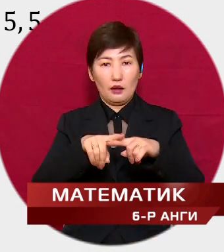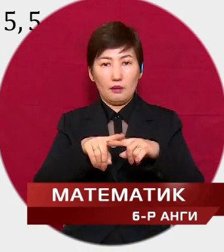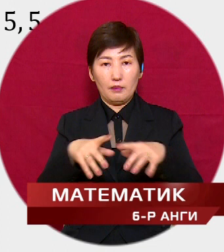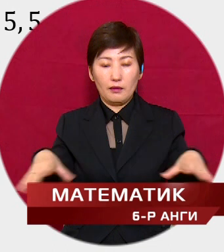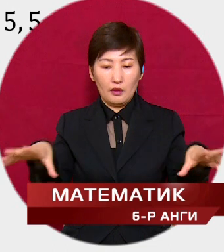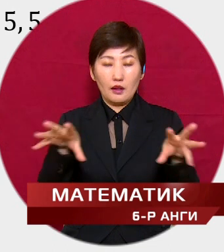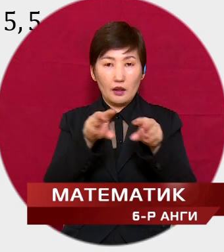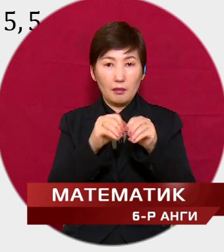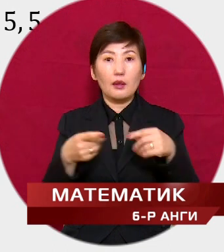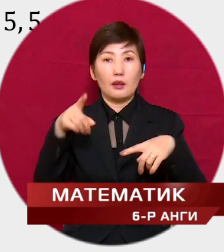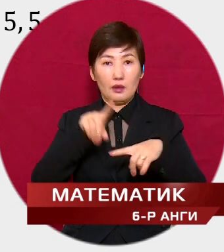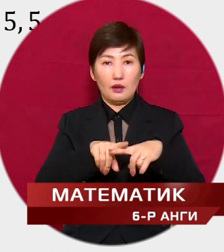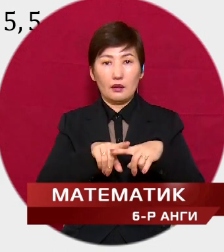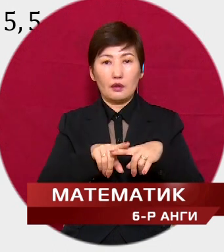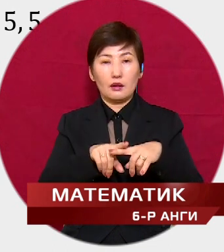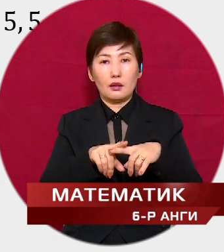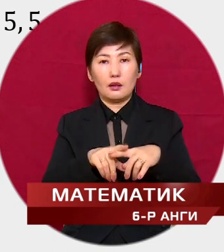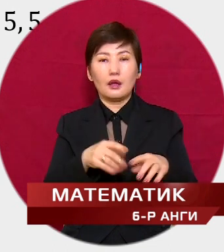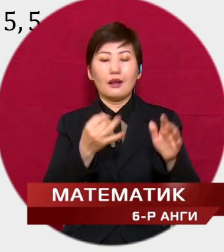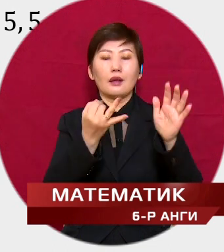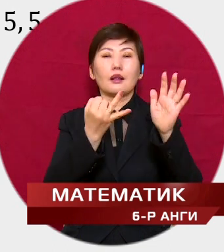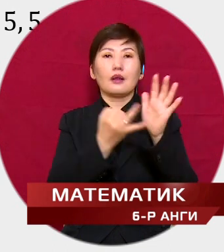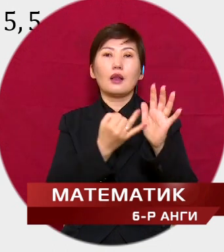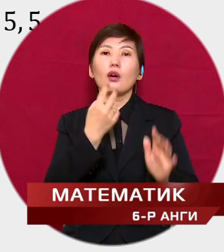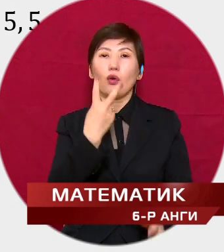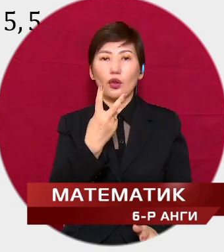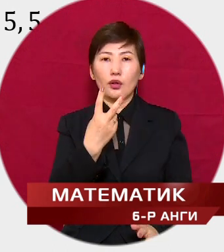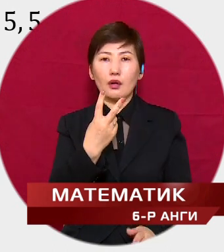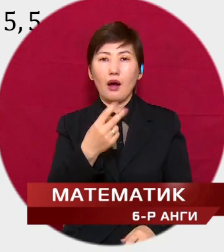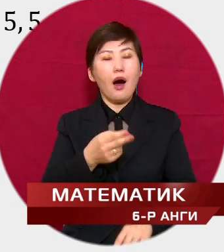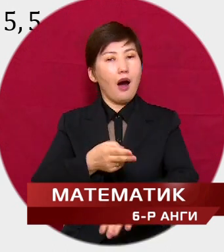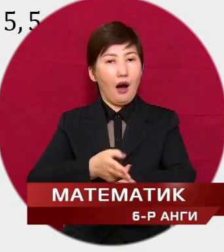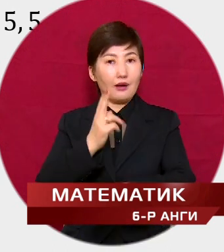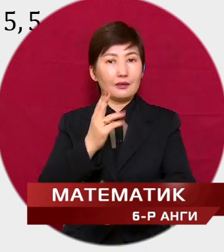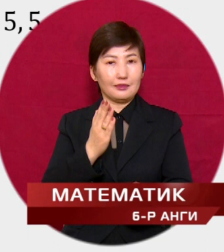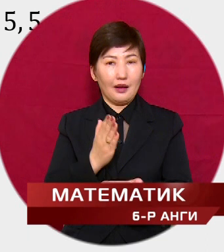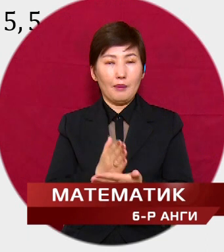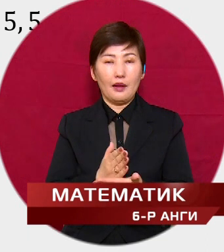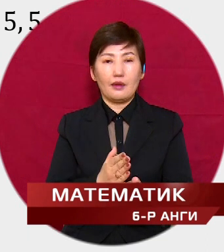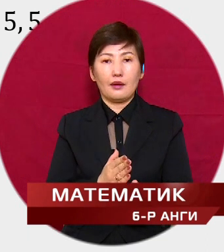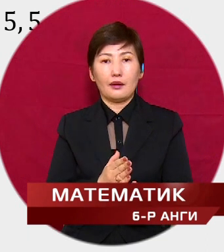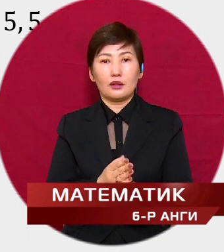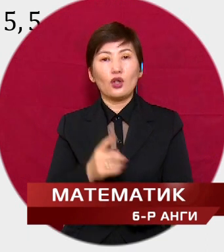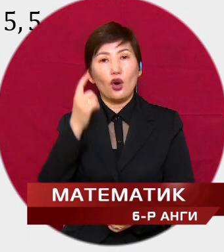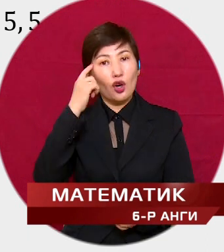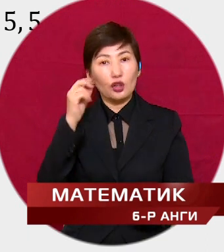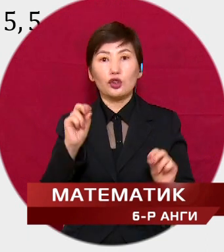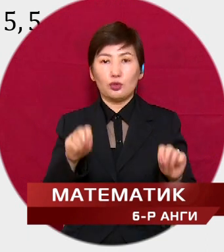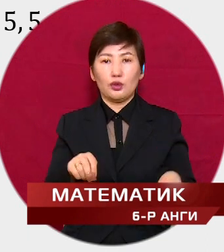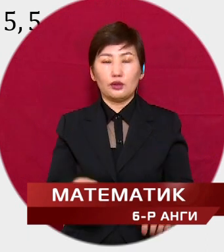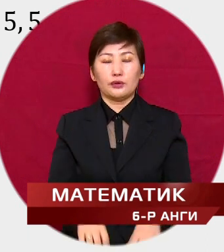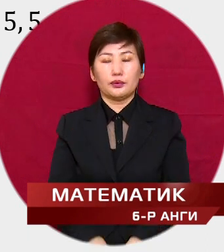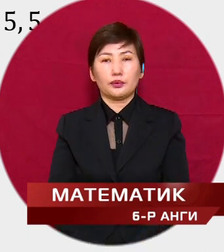ингээд нэмэх юм бол нийтдээ 72 гарч байна. Энэ маань энэ ангийн хүүхдүүдийн нийт харан дааны